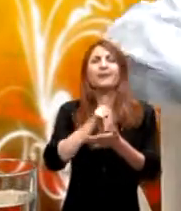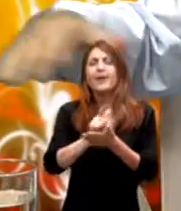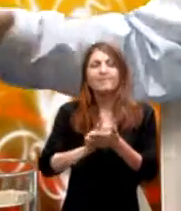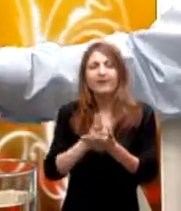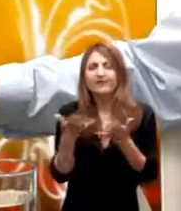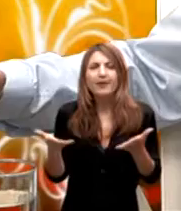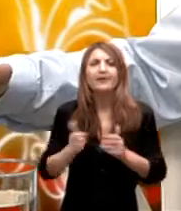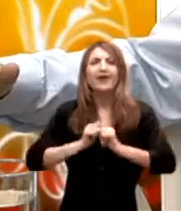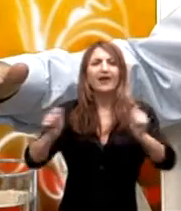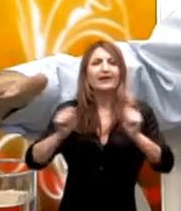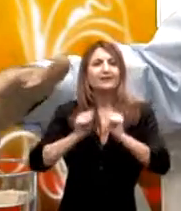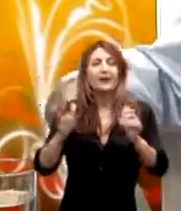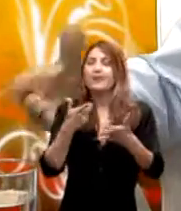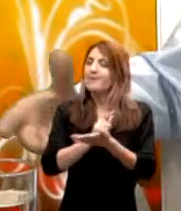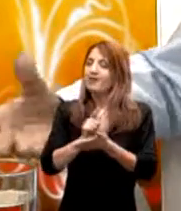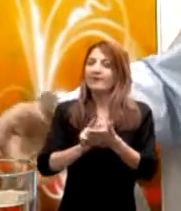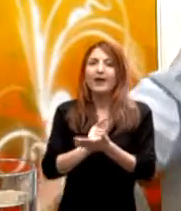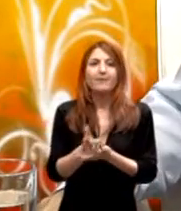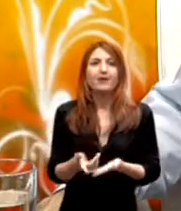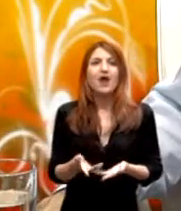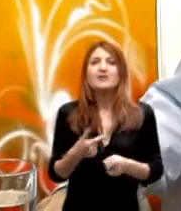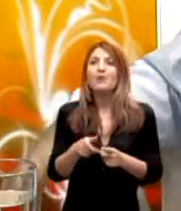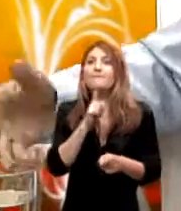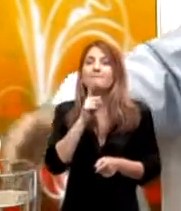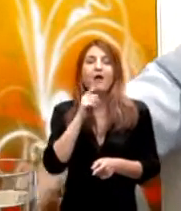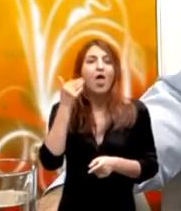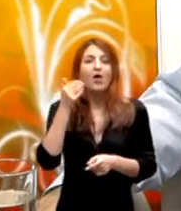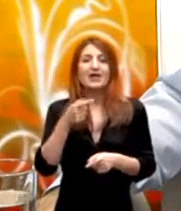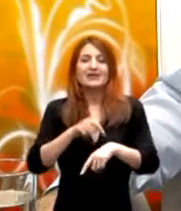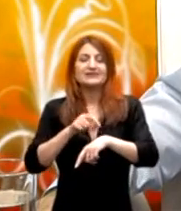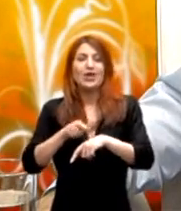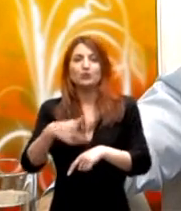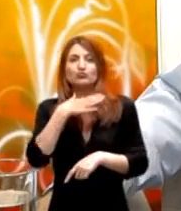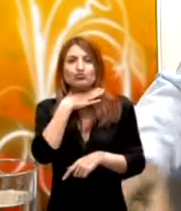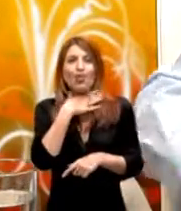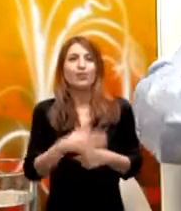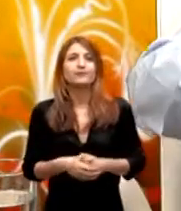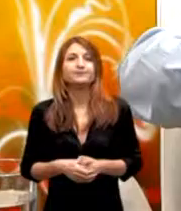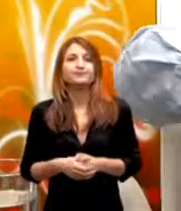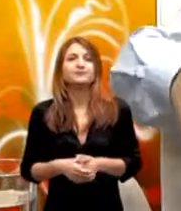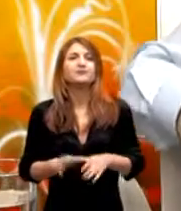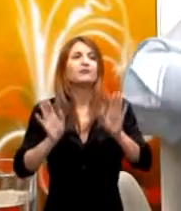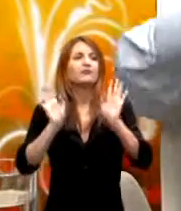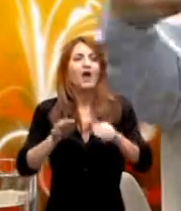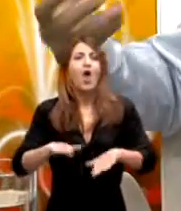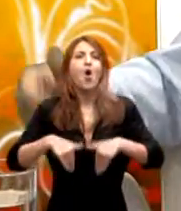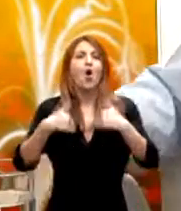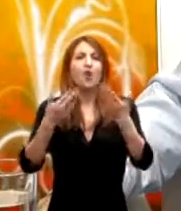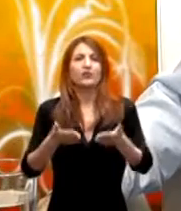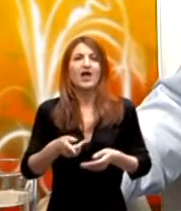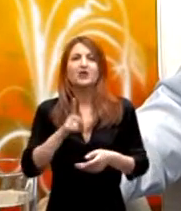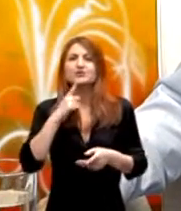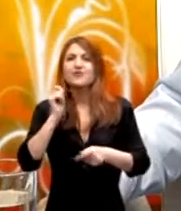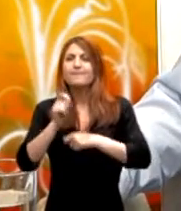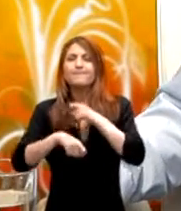za tjelovježbu, nema satnice. Ili je malo. Uh-huh. Ja onda da kažem da se svi